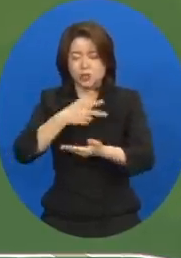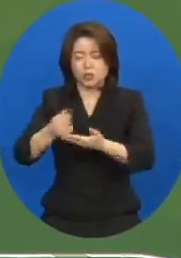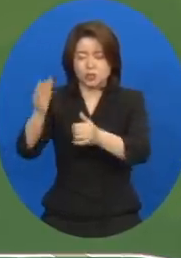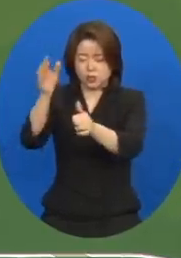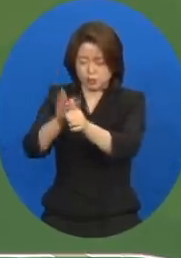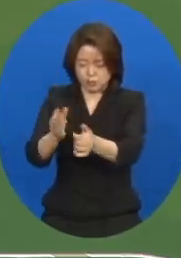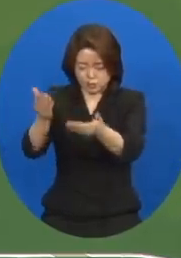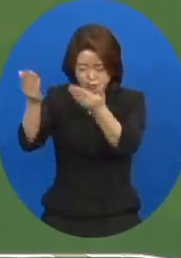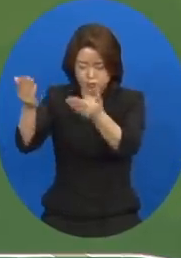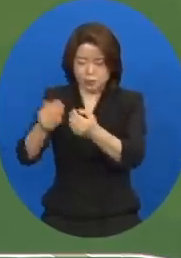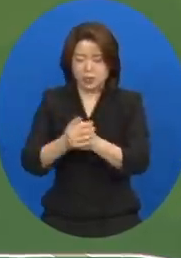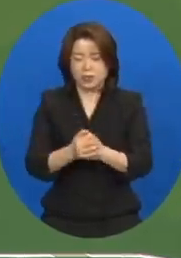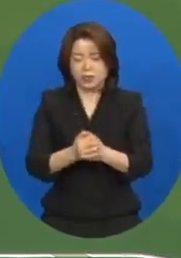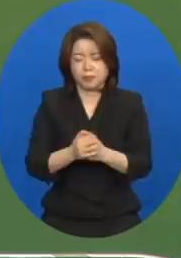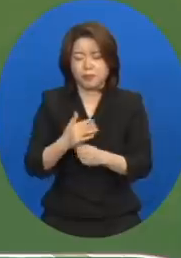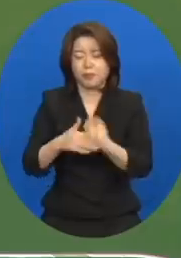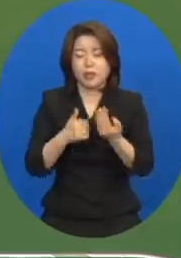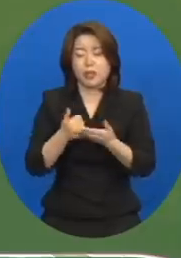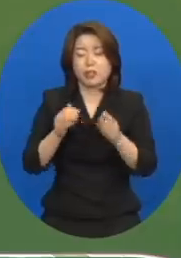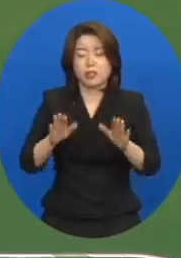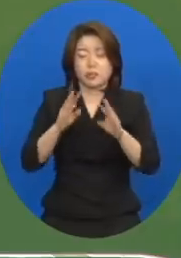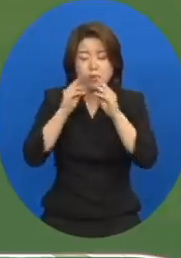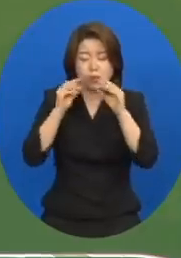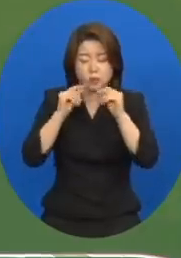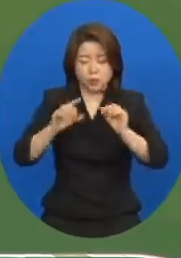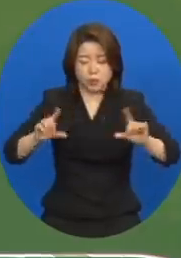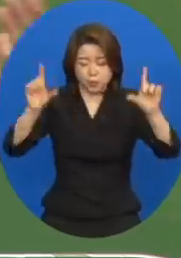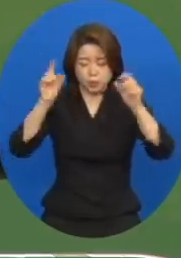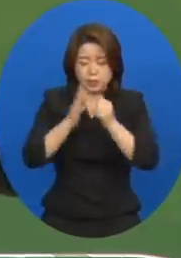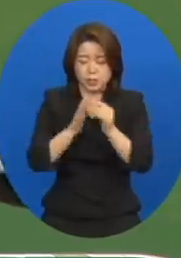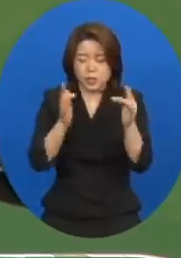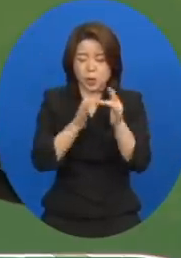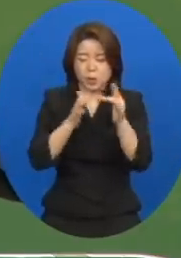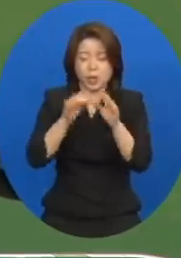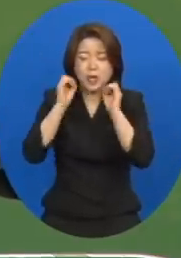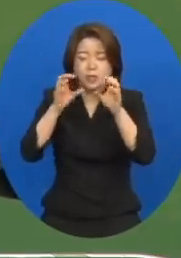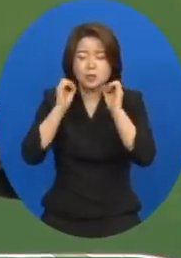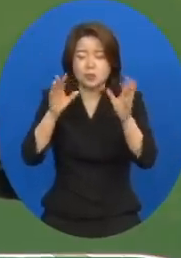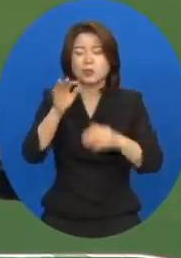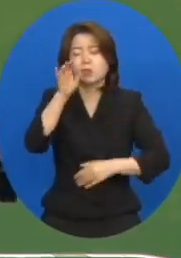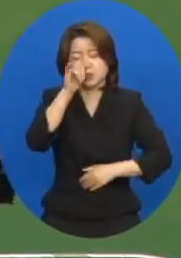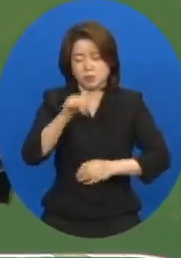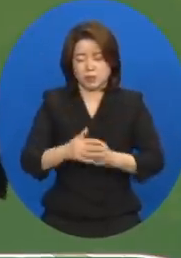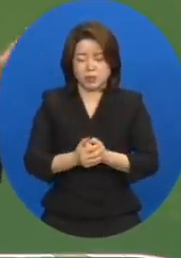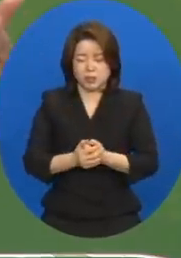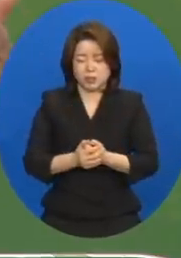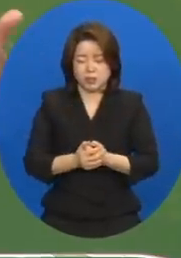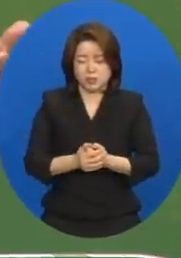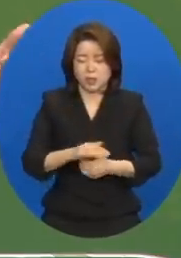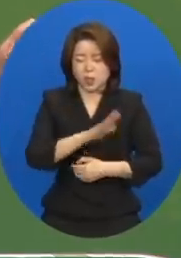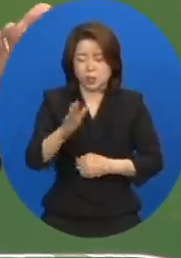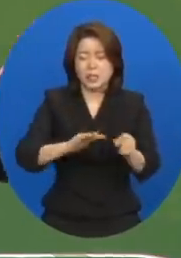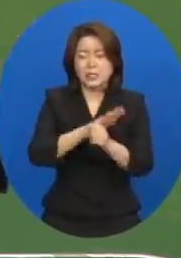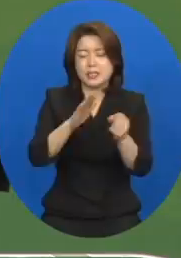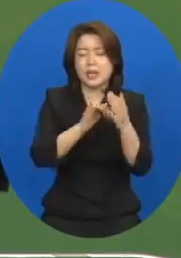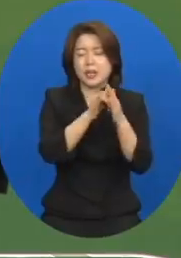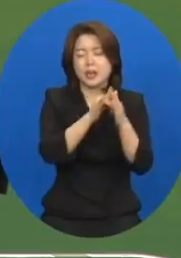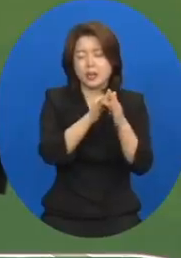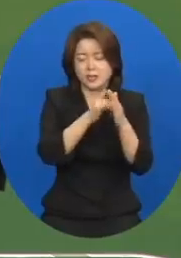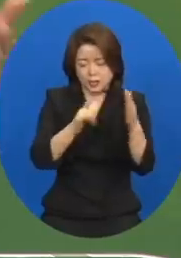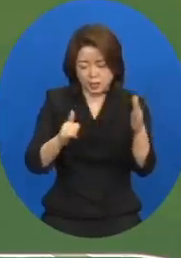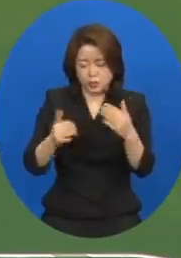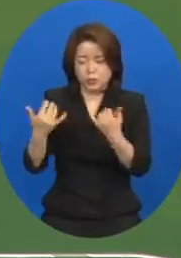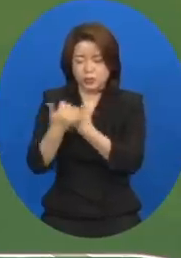부탁합니다. 하나님, 이번 토요일 온라인 전도를 합니다. 우리 사랑하는 가족,